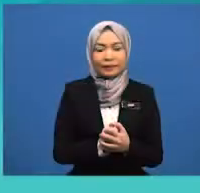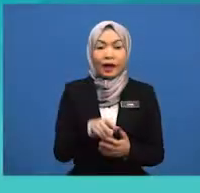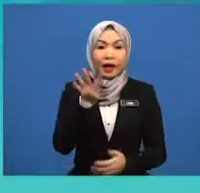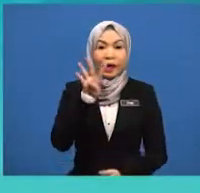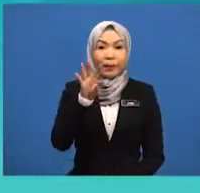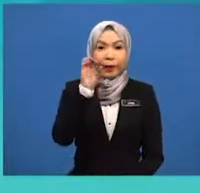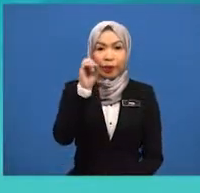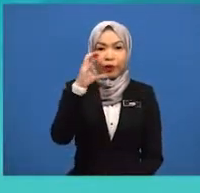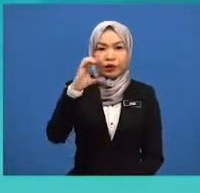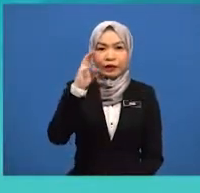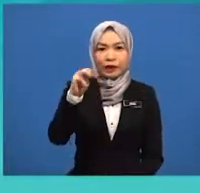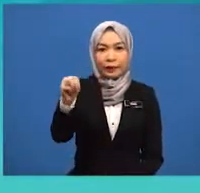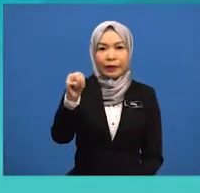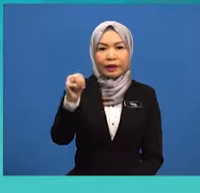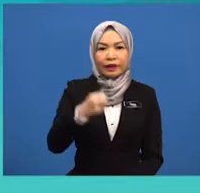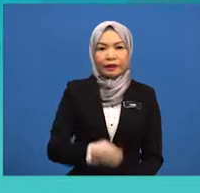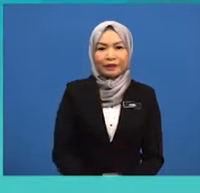90 cm persegi.